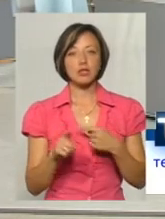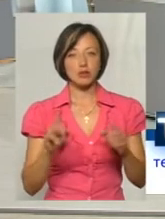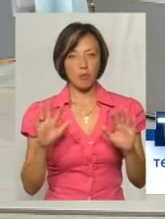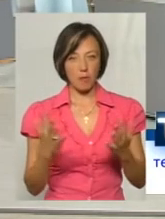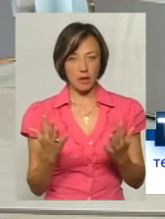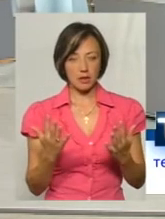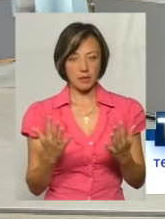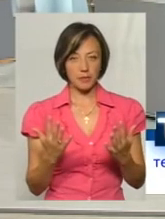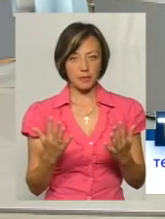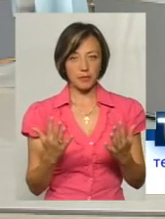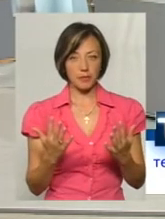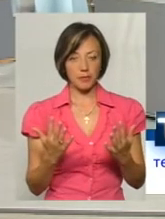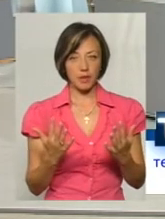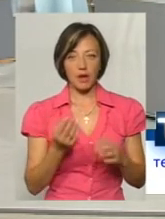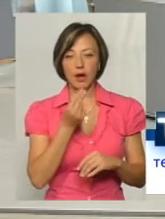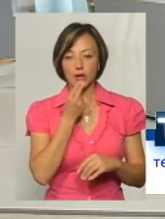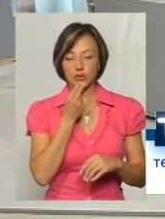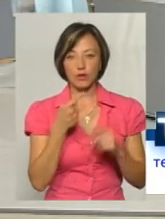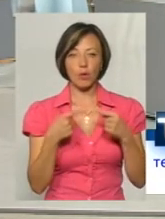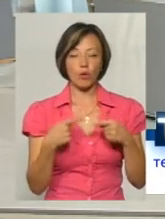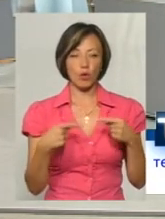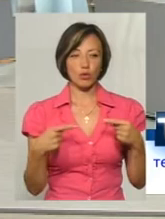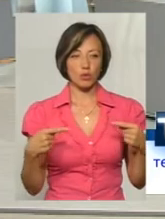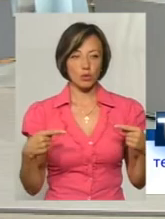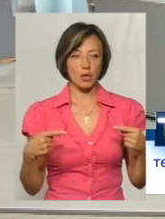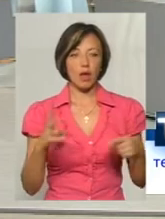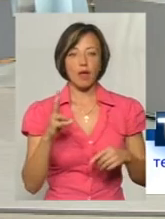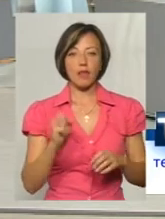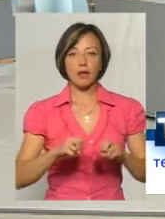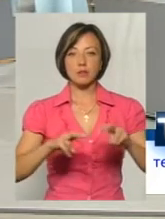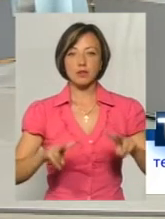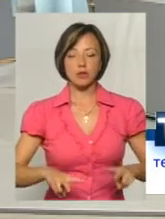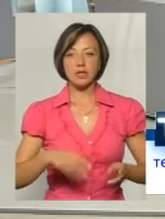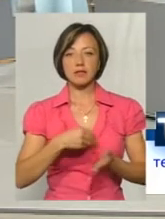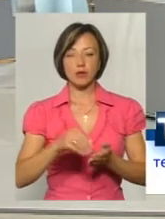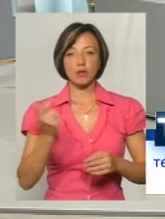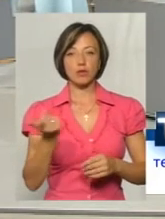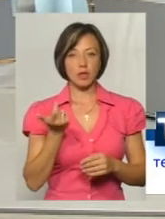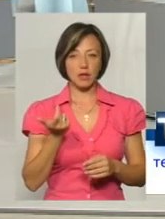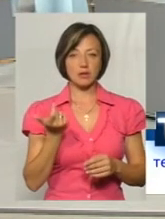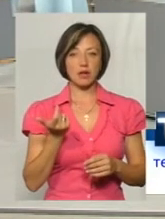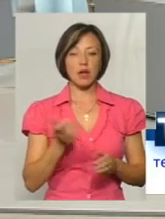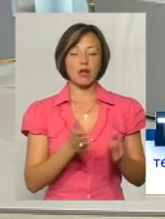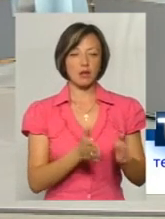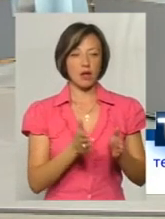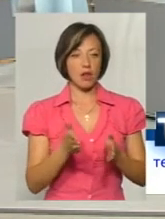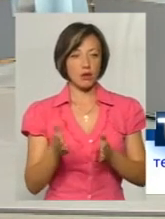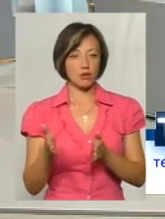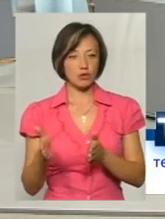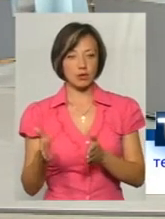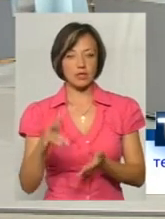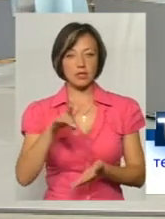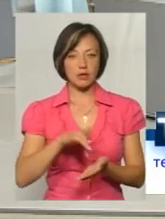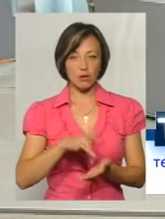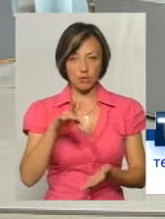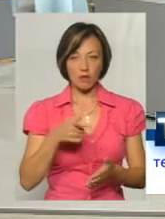Інший момент. Харчові продукти. На спеціалізованих свиногосподарствах налагоджено